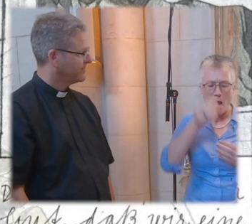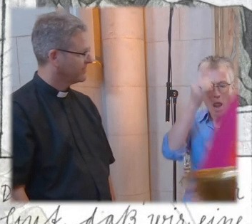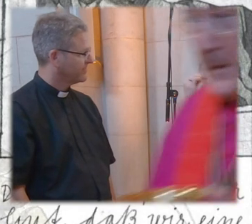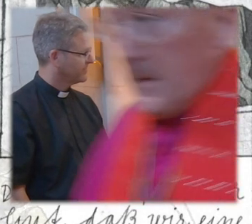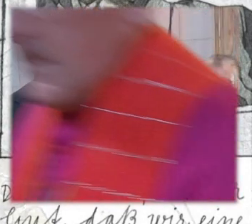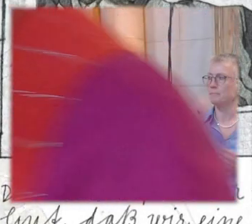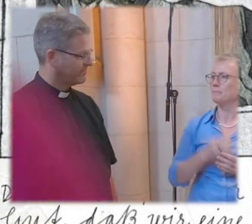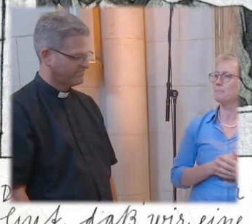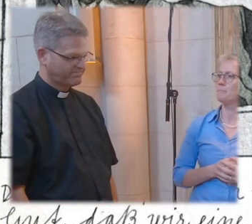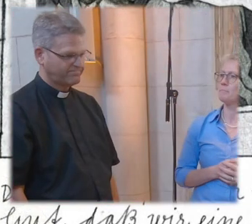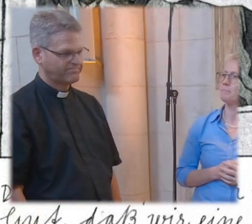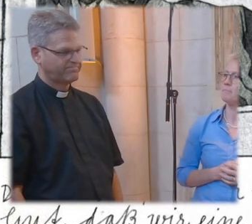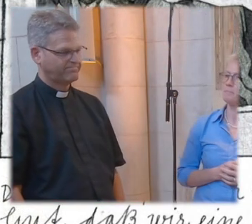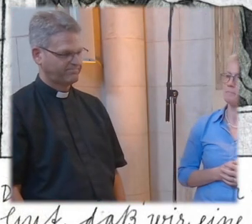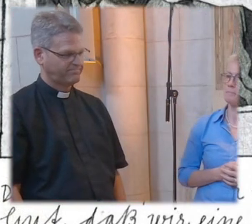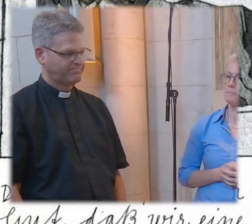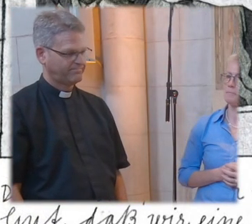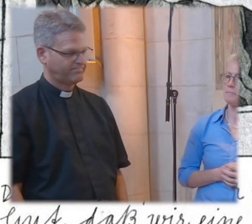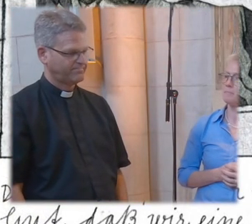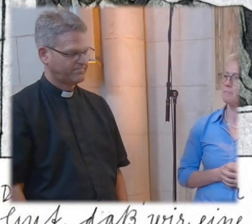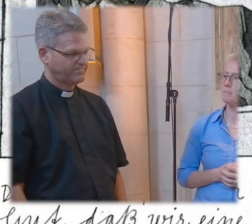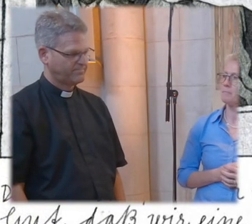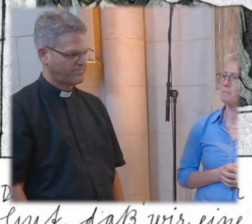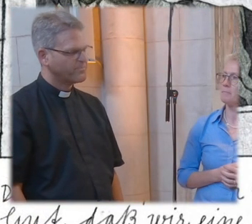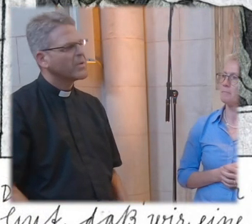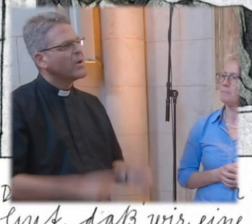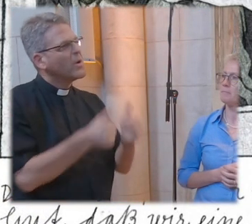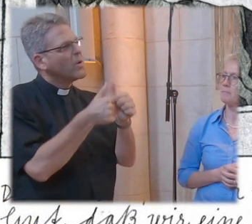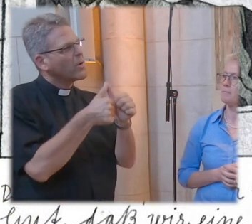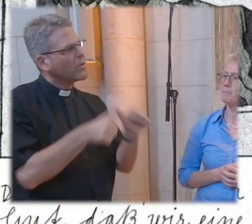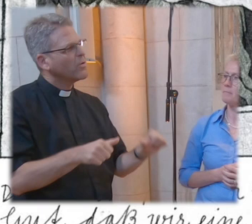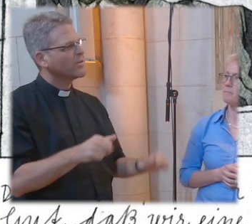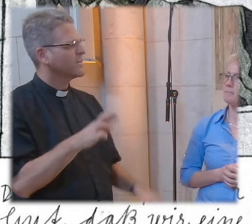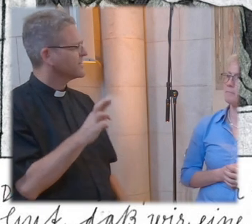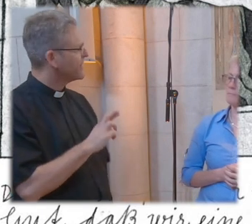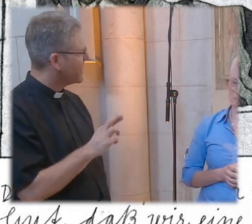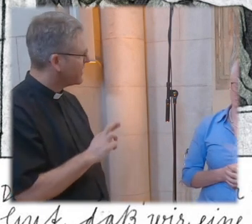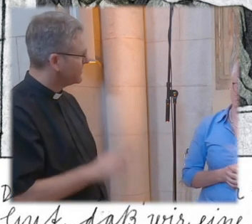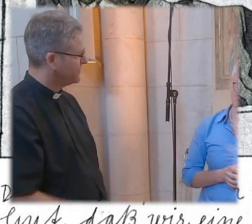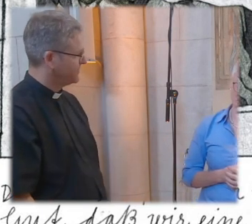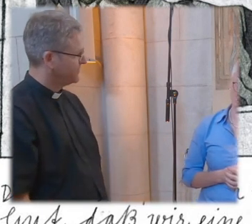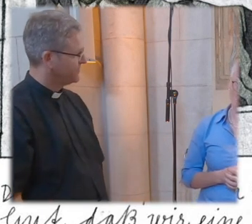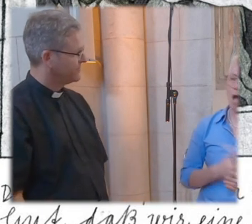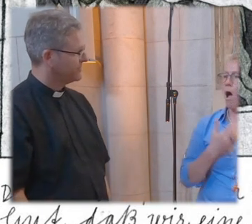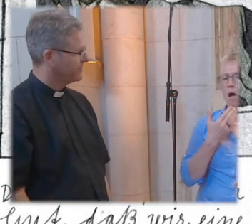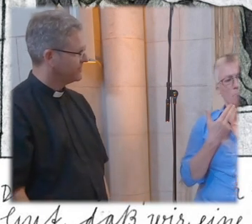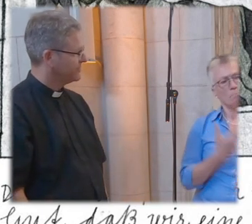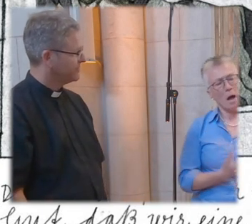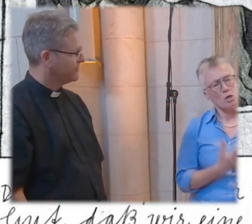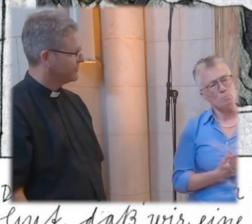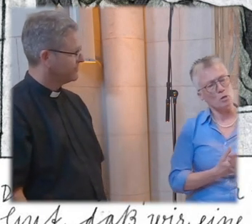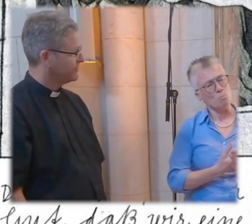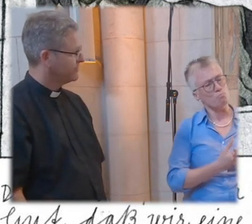Das tägliche Gebet und auch die Feier der Eucharistie haben ihm Kraft gegeben.